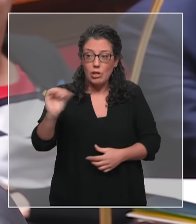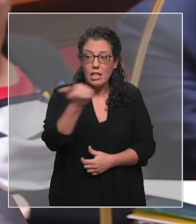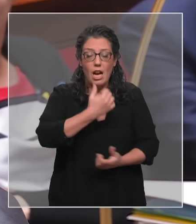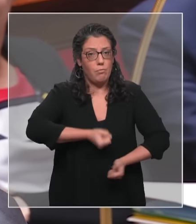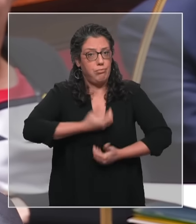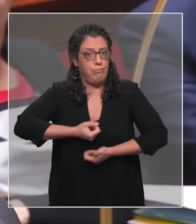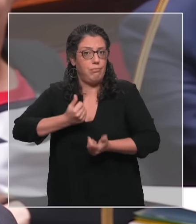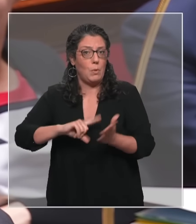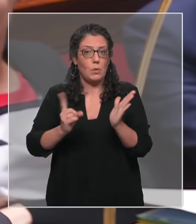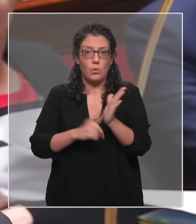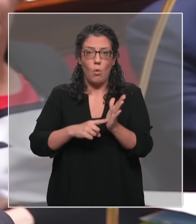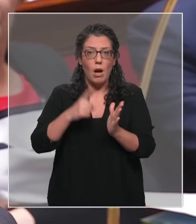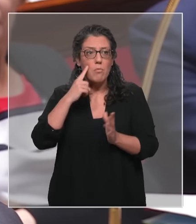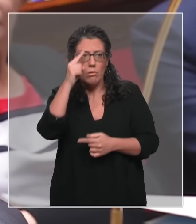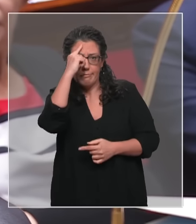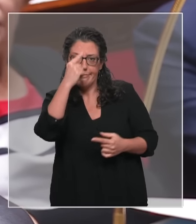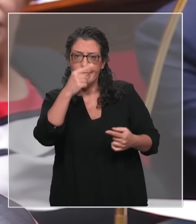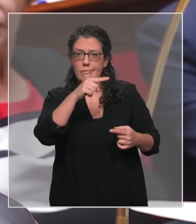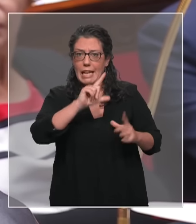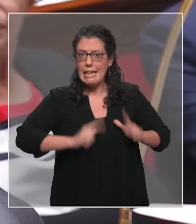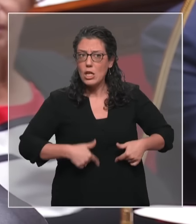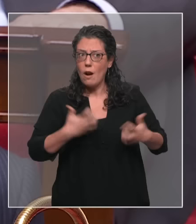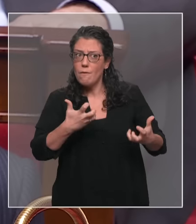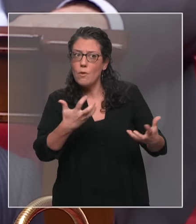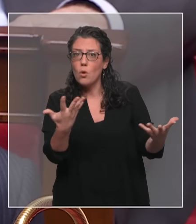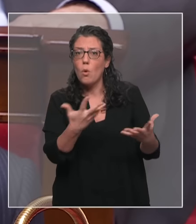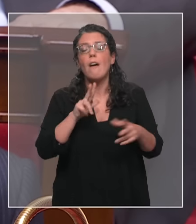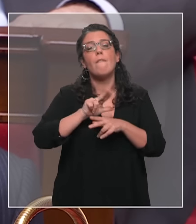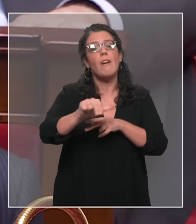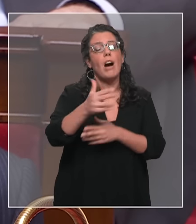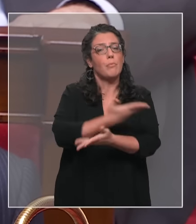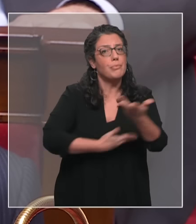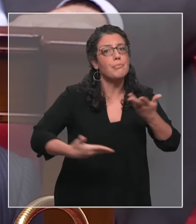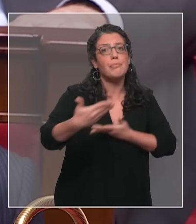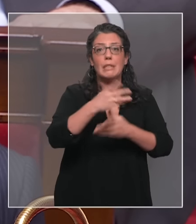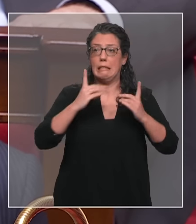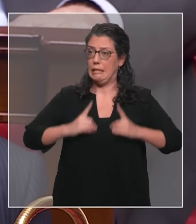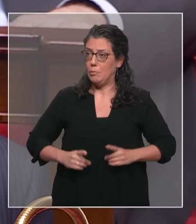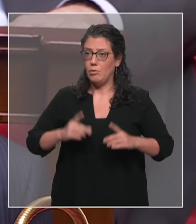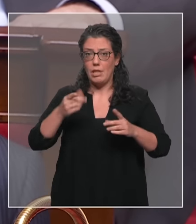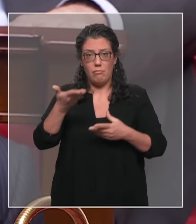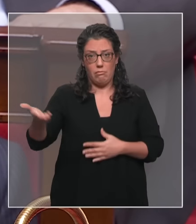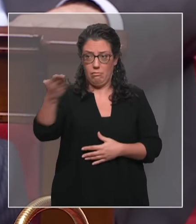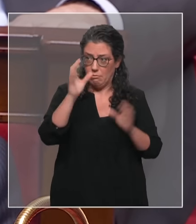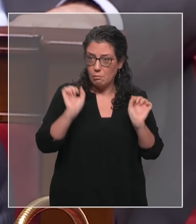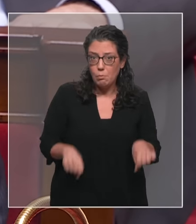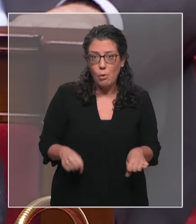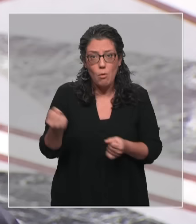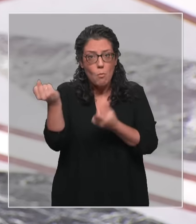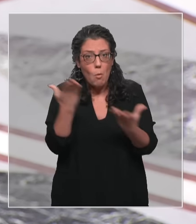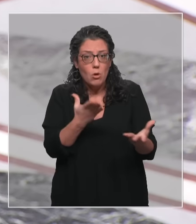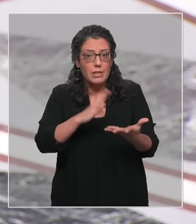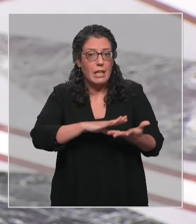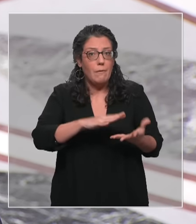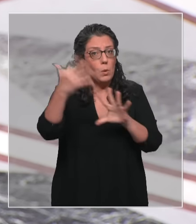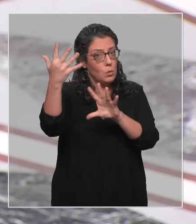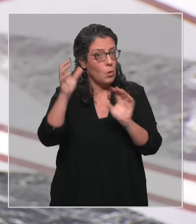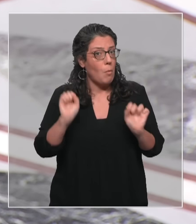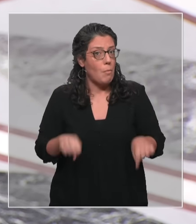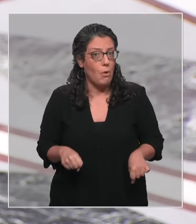avoir l'occasion d'en débattre dans les jours à venir. Les parlementaires pourront ainsi proposer des évolutions. Ils pourront